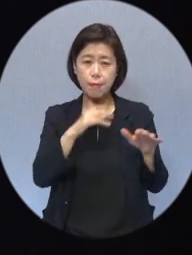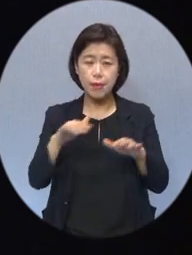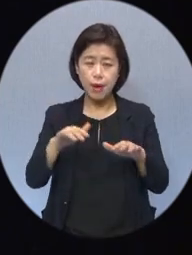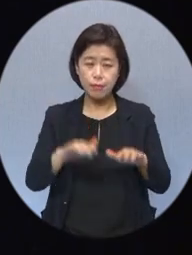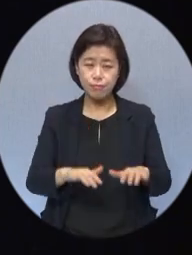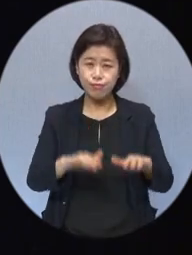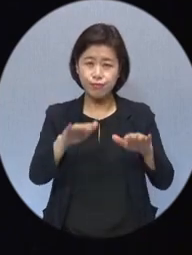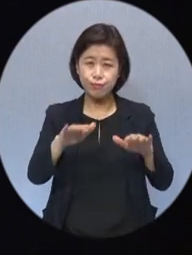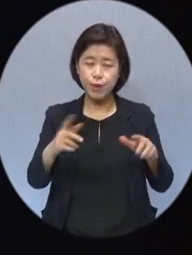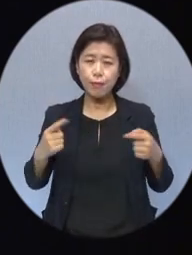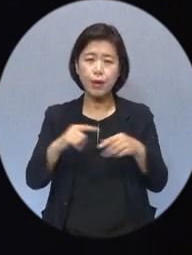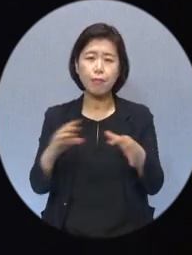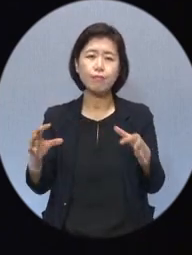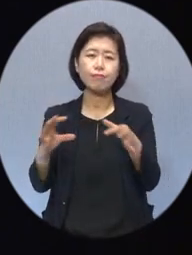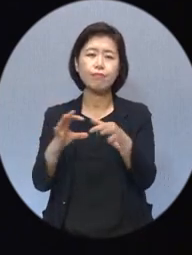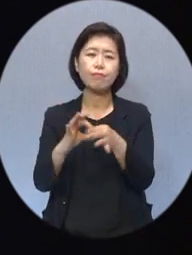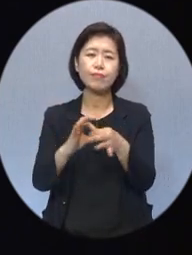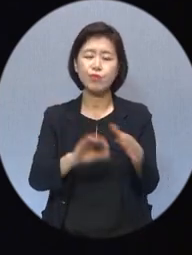어머니,